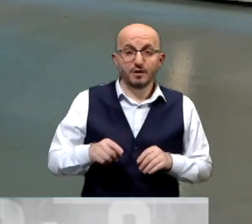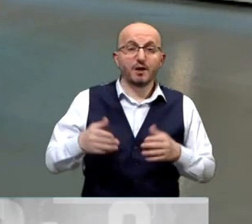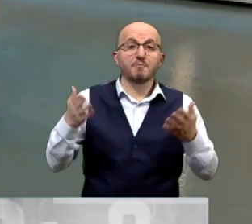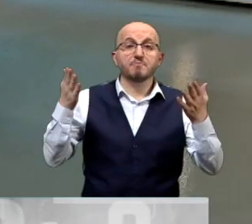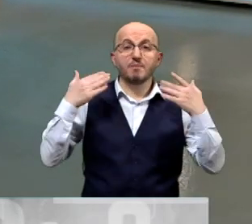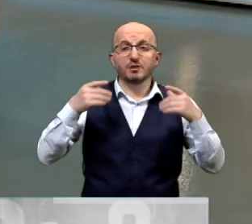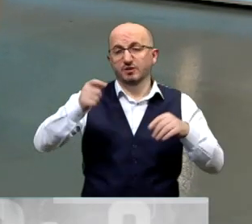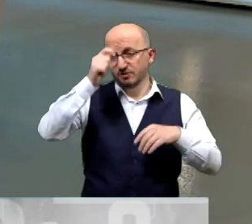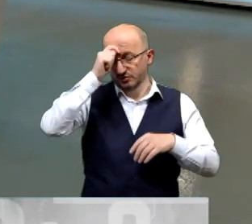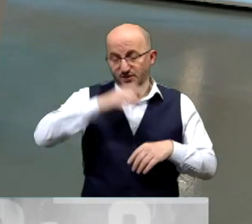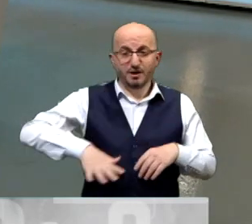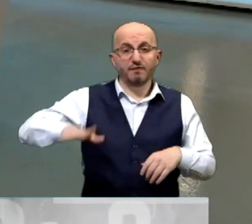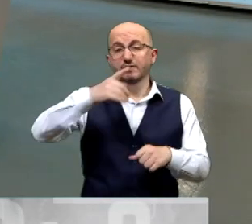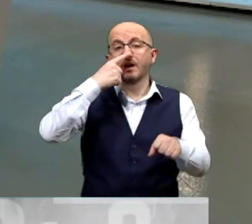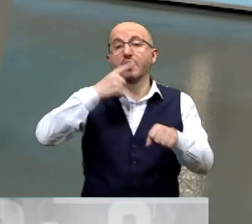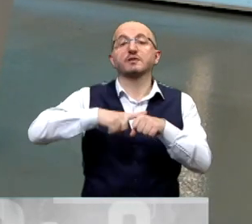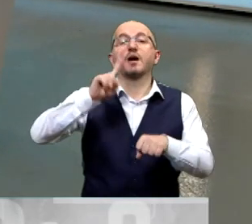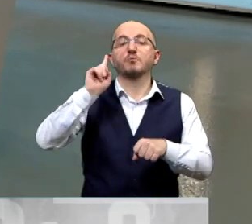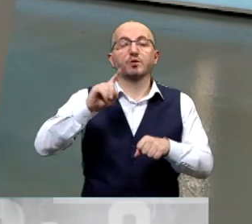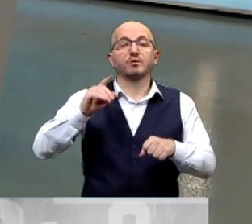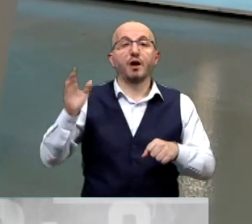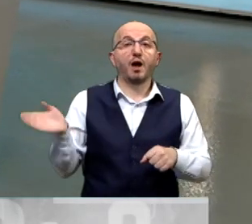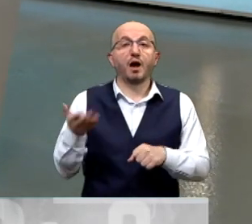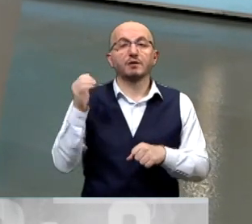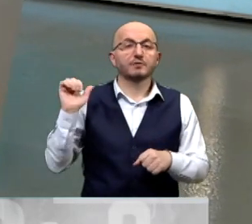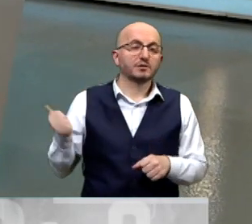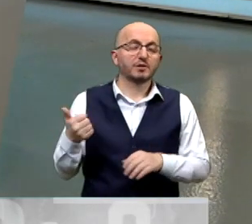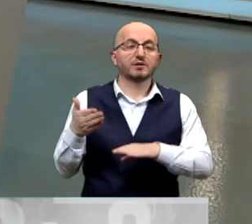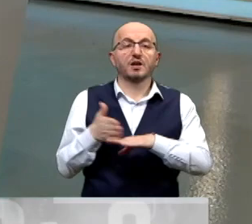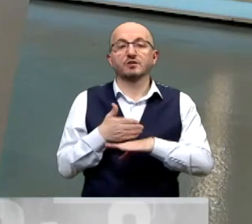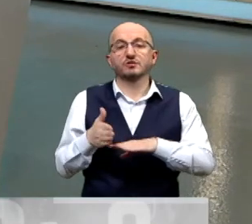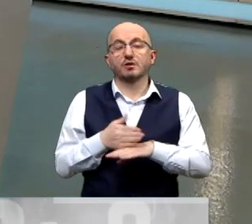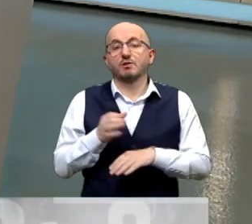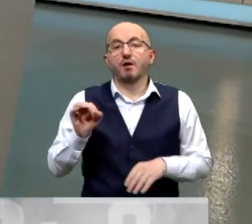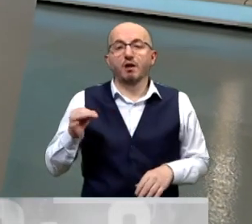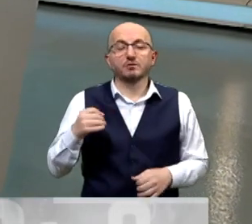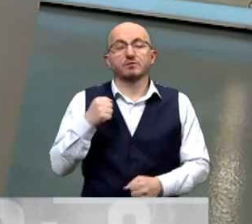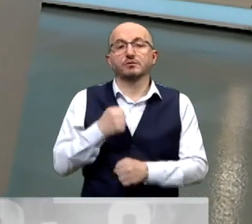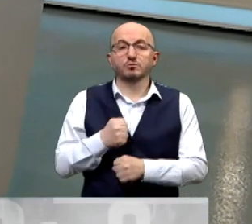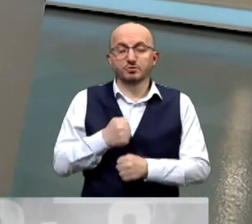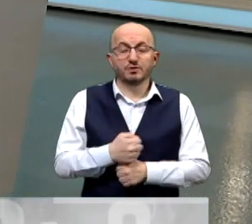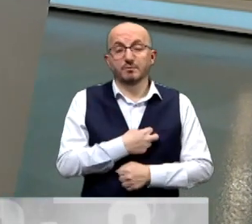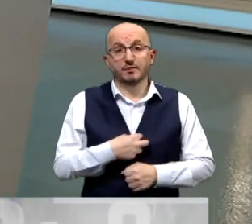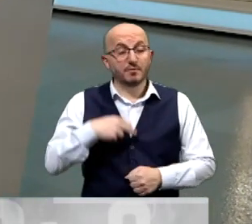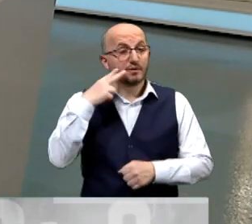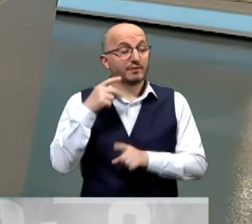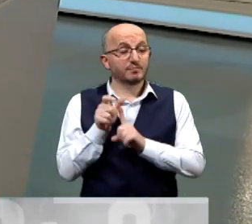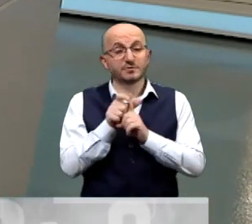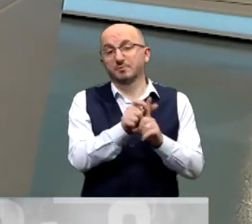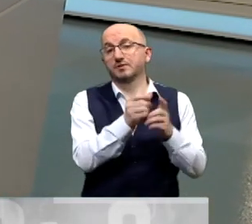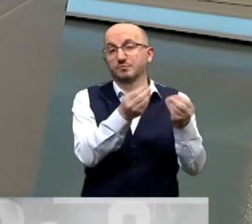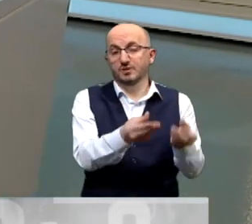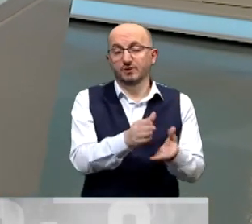kafirler İnanmıyorlar ama en kıymetli eşyalarını altınlarını gümüşlerini Peygamberimize